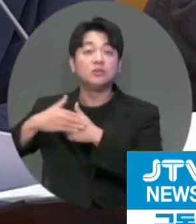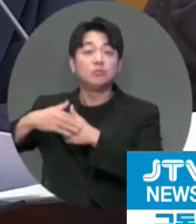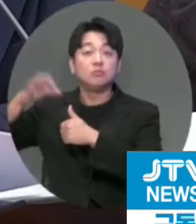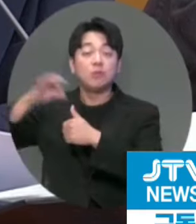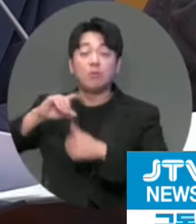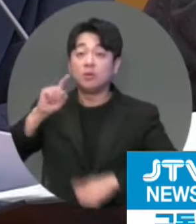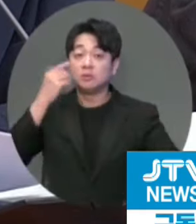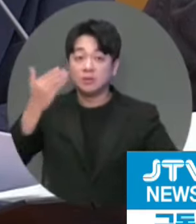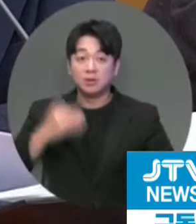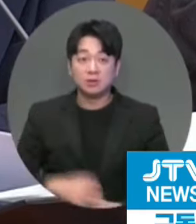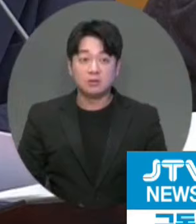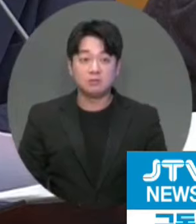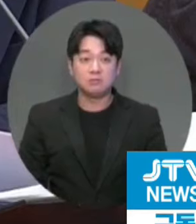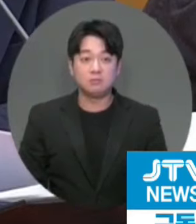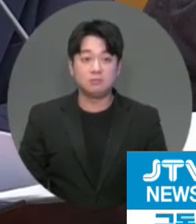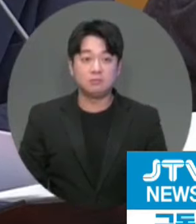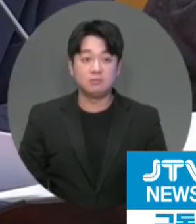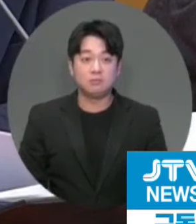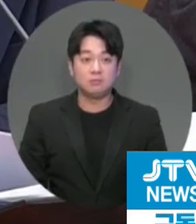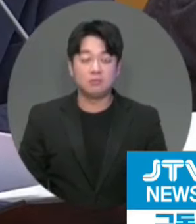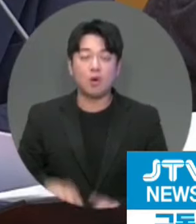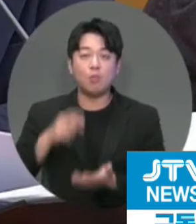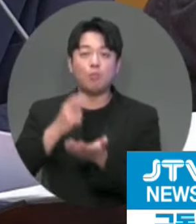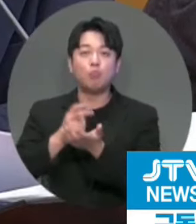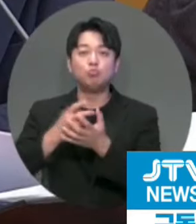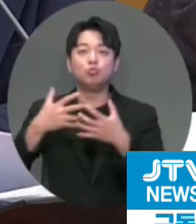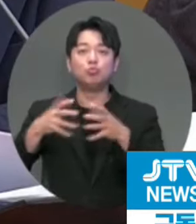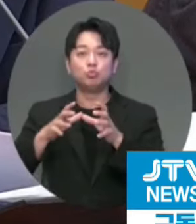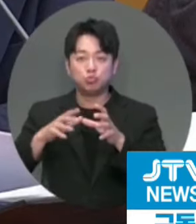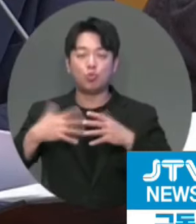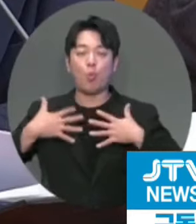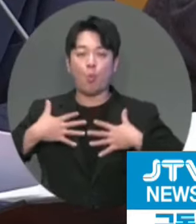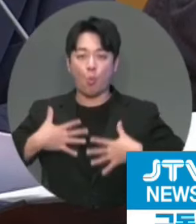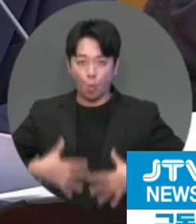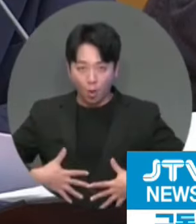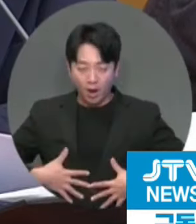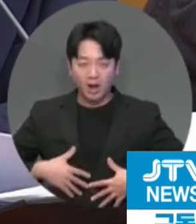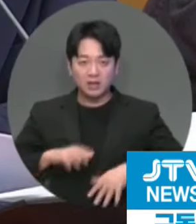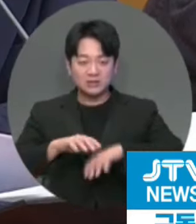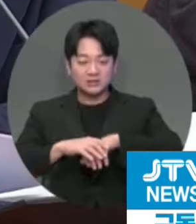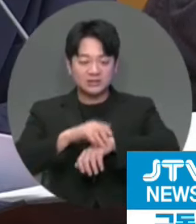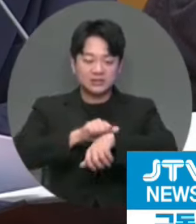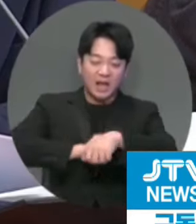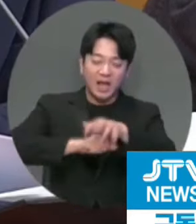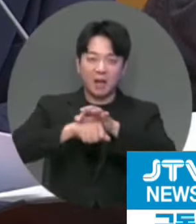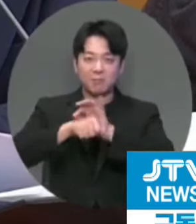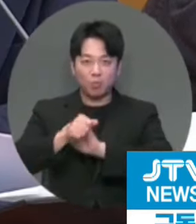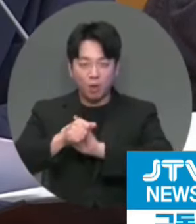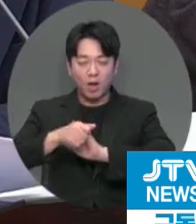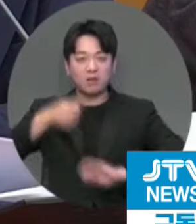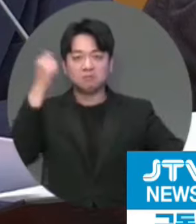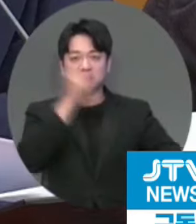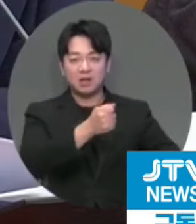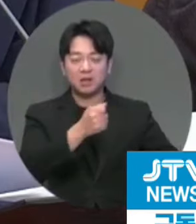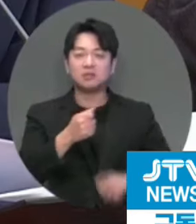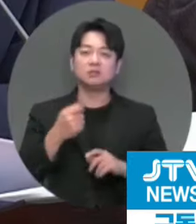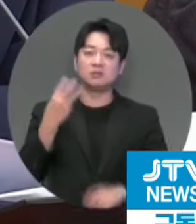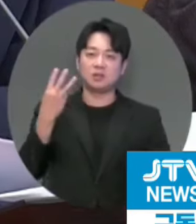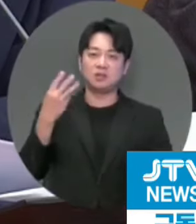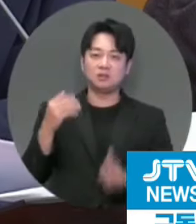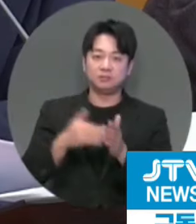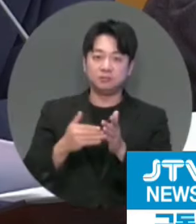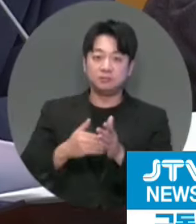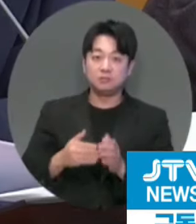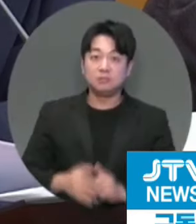법무부 마크가 달린 탈부착이 가능한 방검복하고 장갑이 있습니다. 그럼 그 방검복은 이